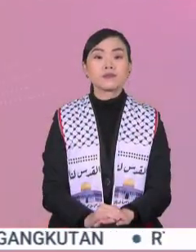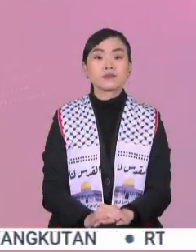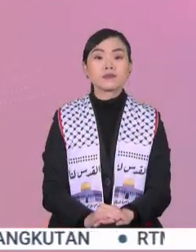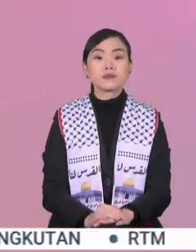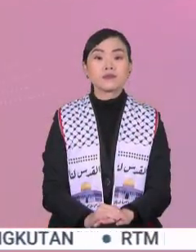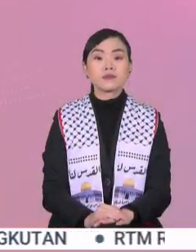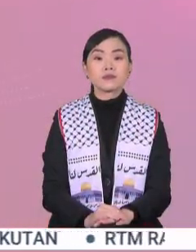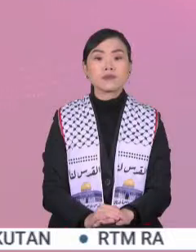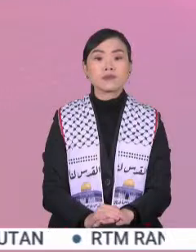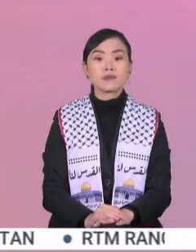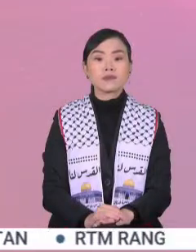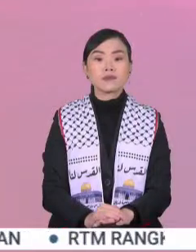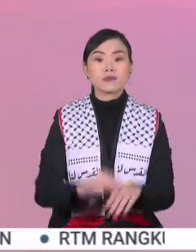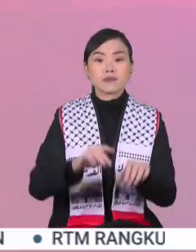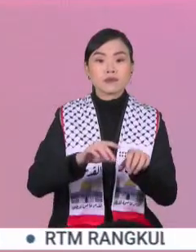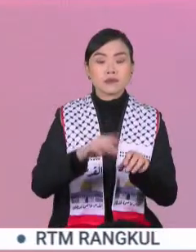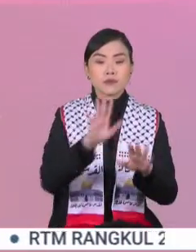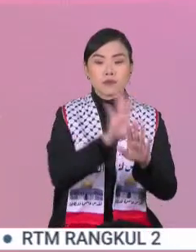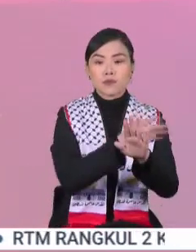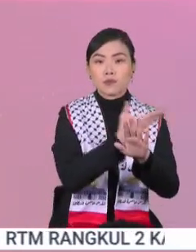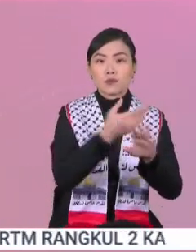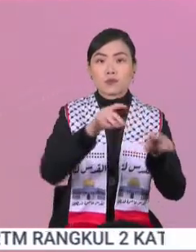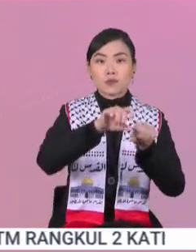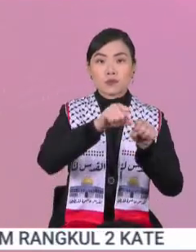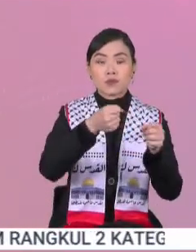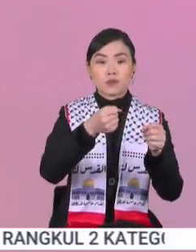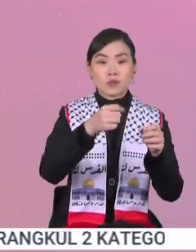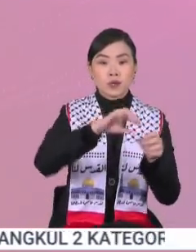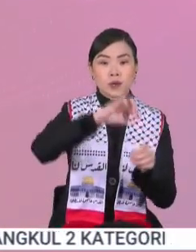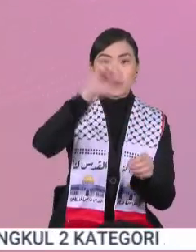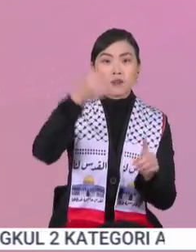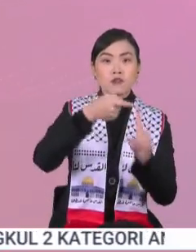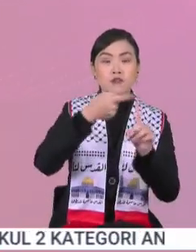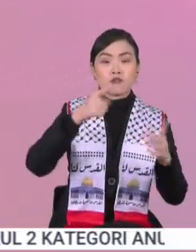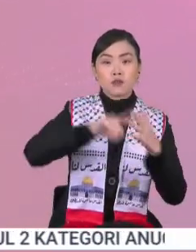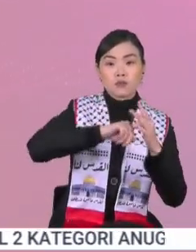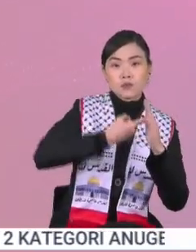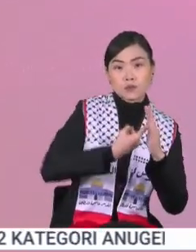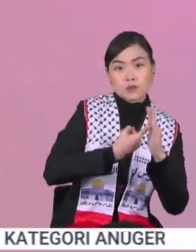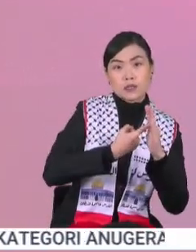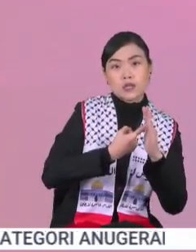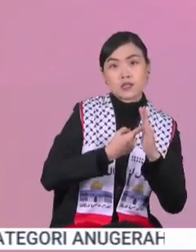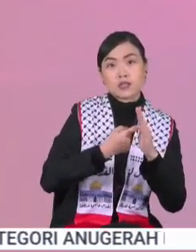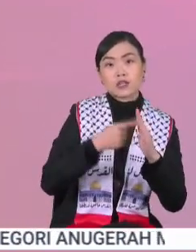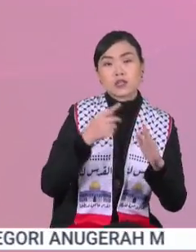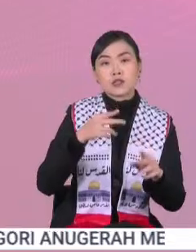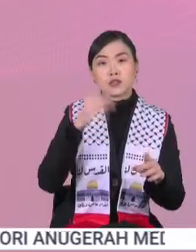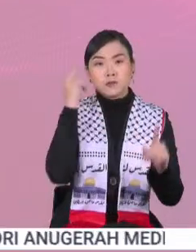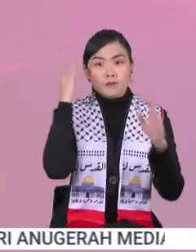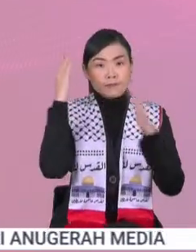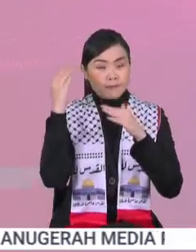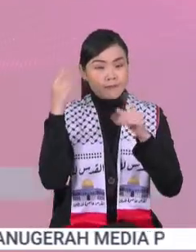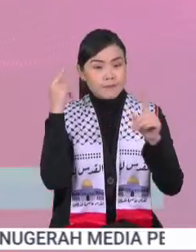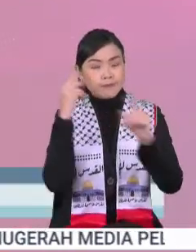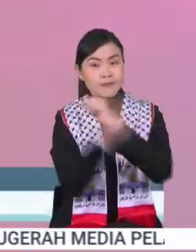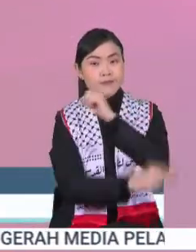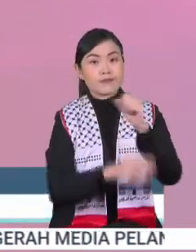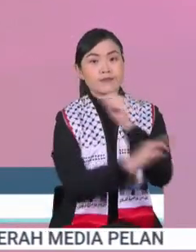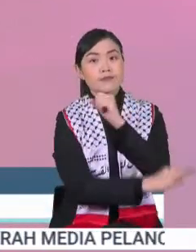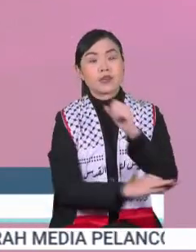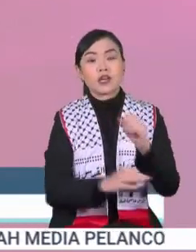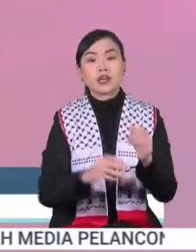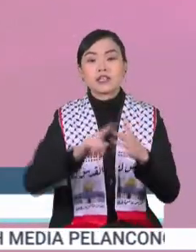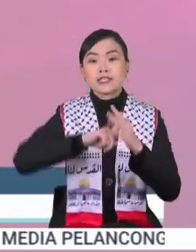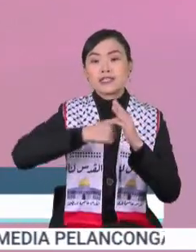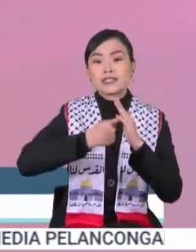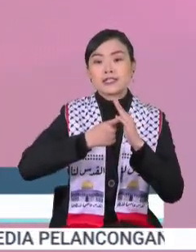1963 melentur Buluh biarlah dari rebungnya ungkapan itu bertepatan dengan hasrat Negeri Sembilan membudayakan Amalan kita semula